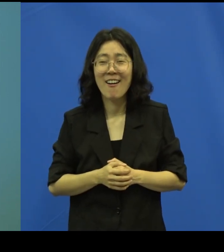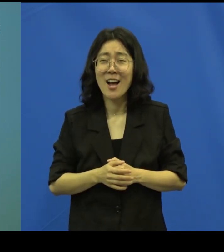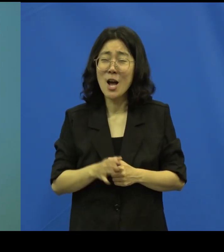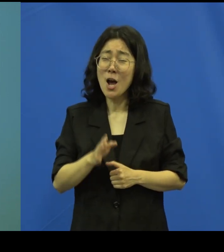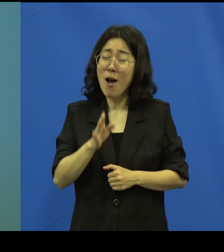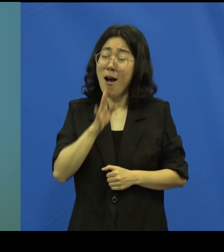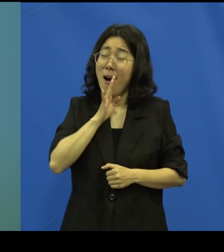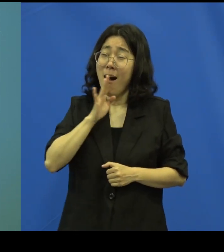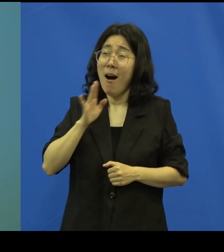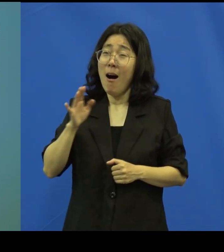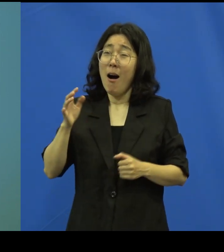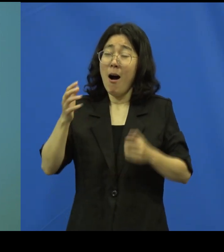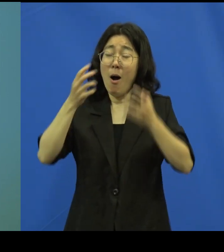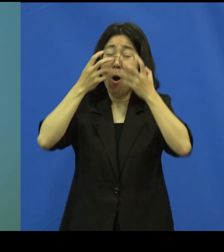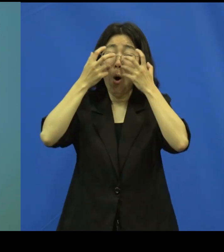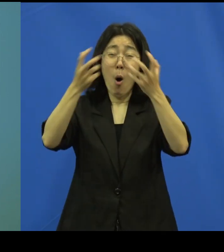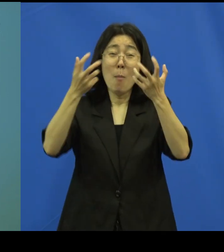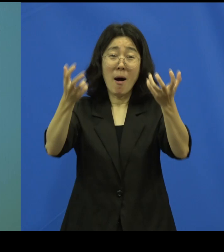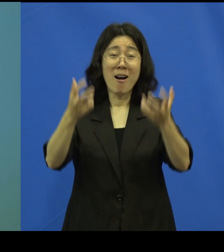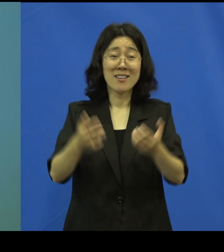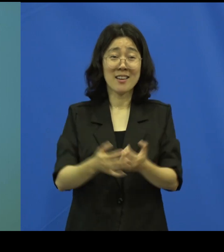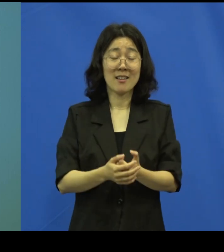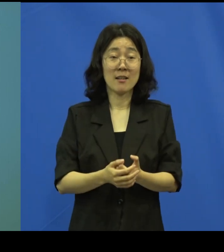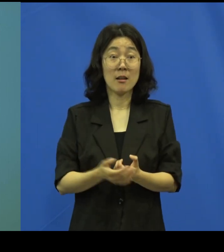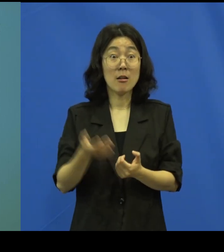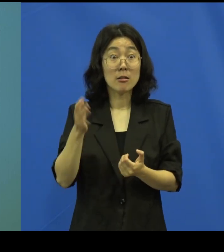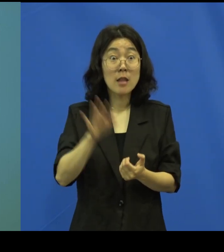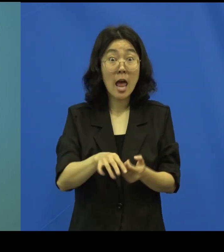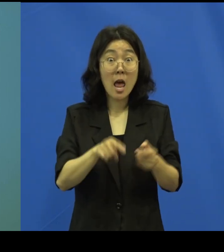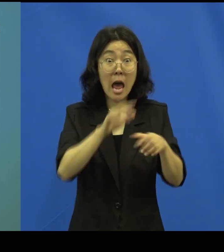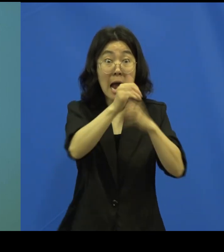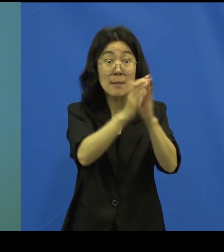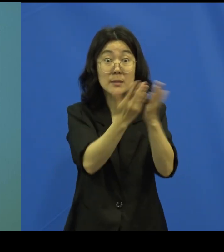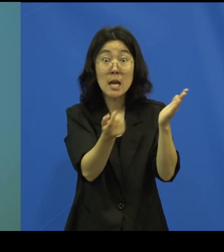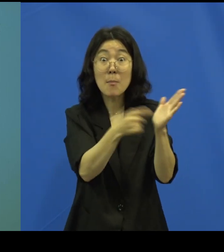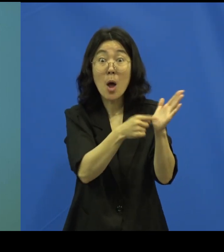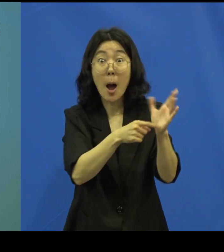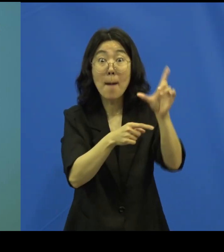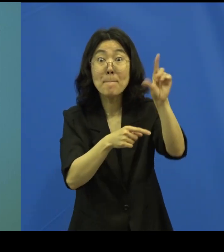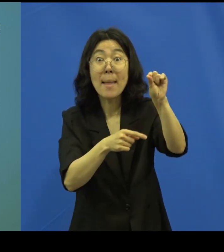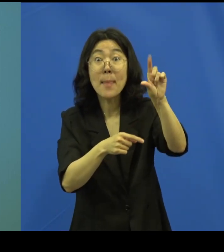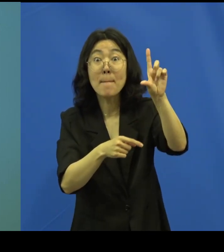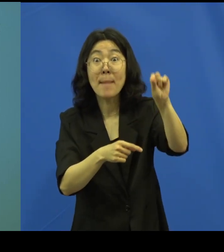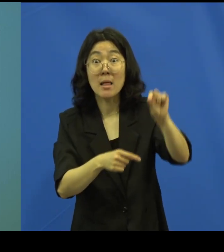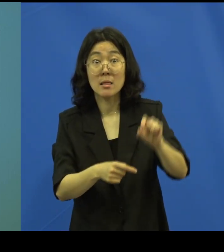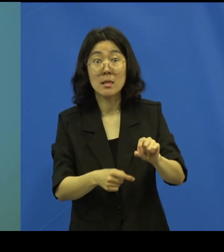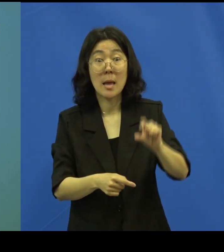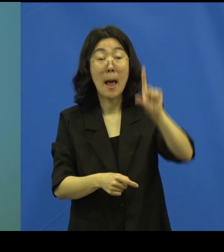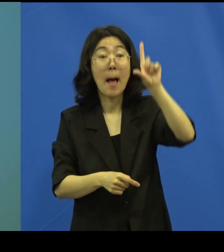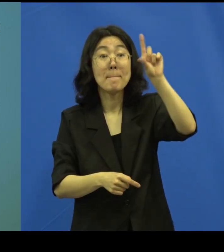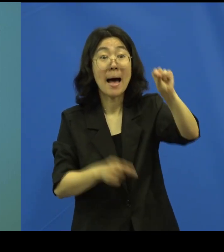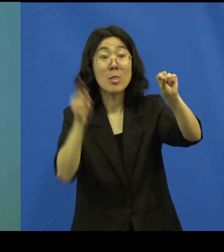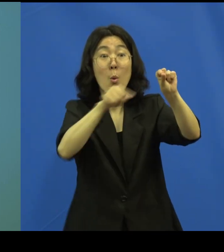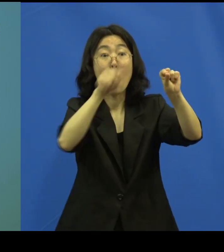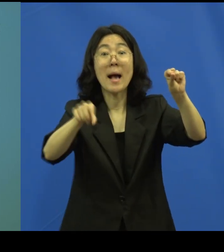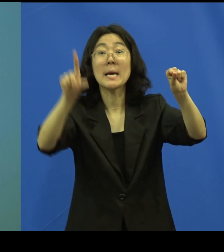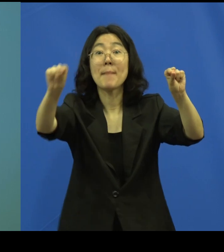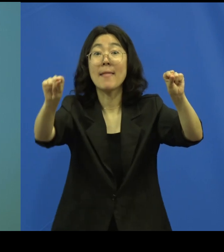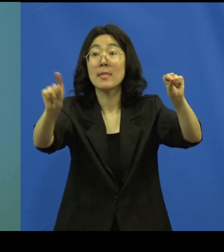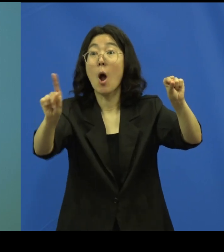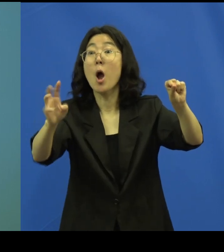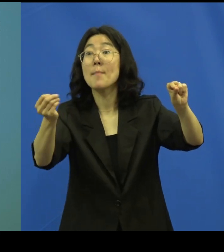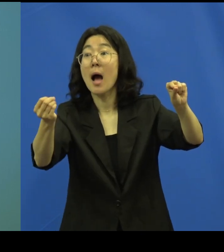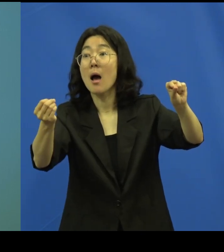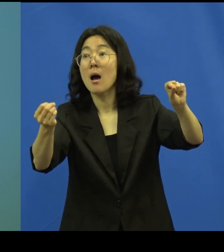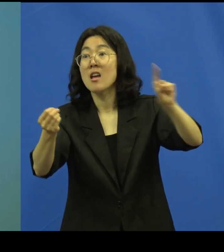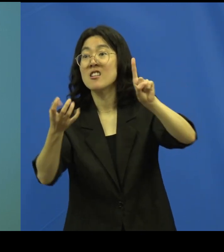얼마나. 근데 여러분, 오늘 여기에는 만만해요, 만만해요. 이 말은 억이라는 숫자예요.